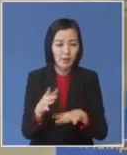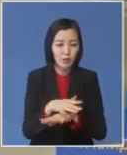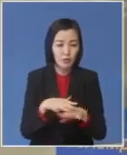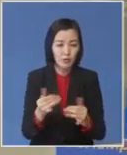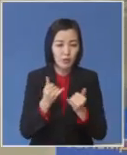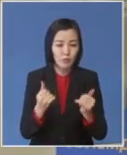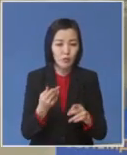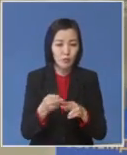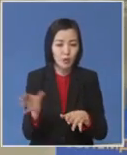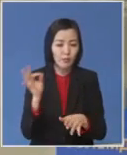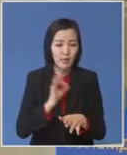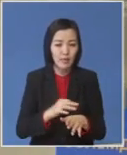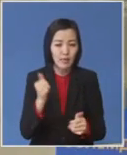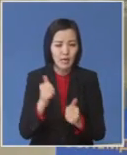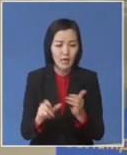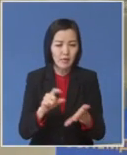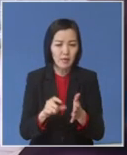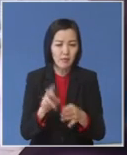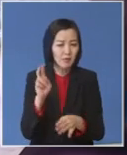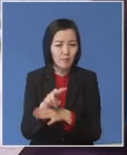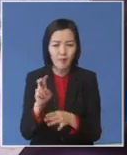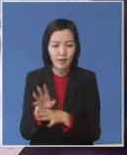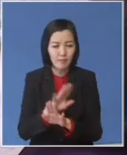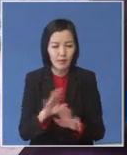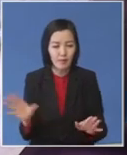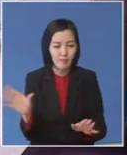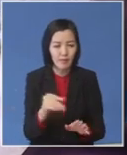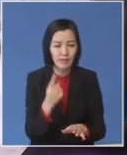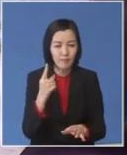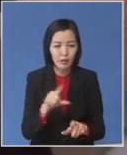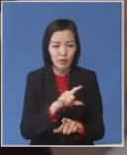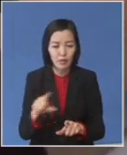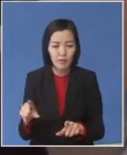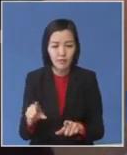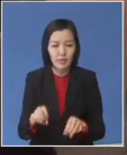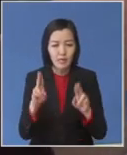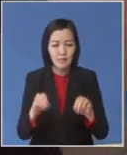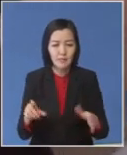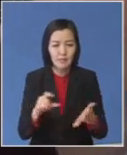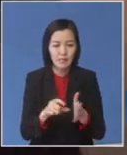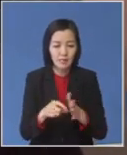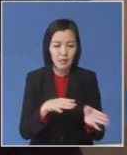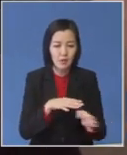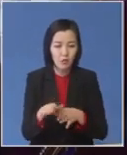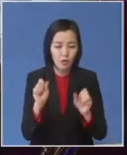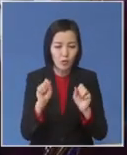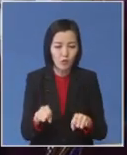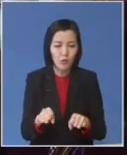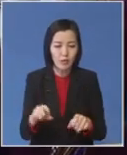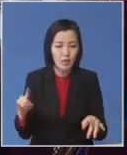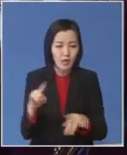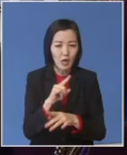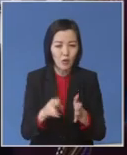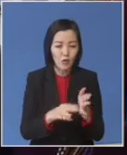үшін тиімді. Әр кабинетке бұрынғыдай сабылмайды. Барлығысын бірінші қабаттағы арнайы залдан ақ тындыра алады. Мұнда әуе және